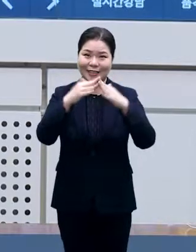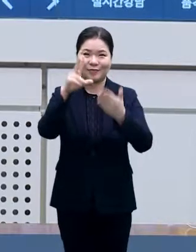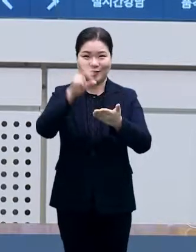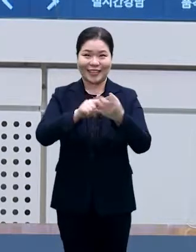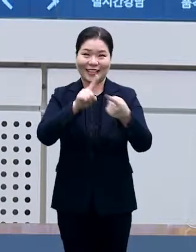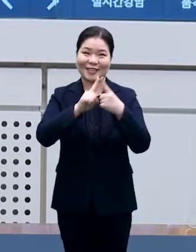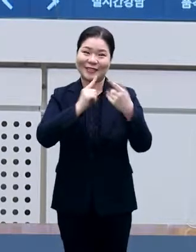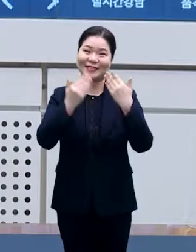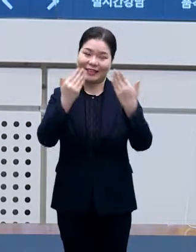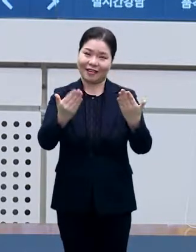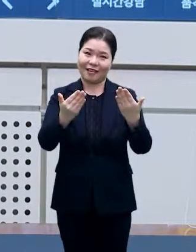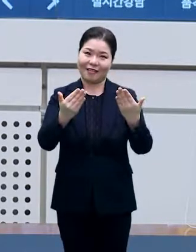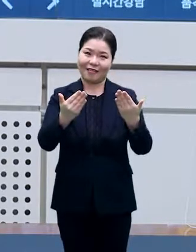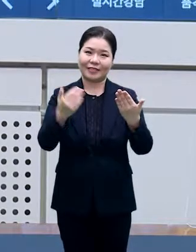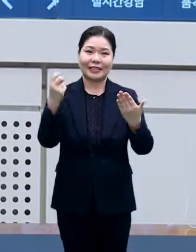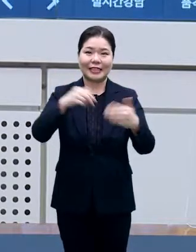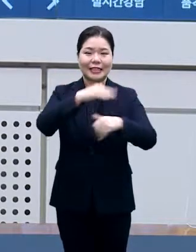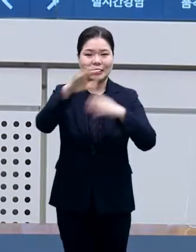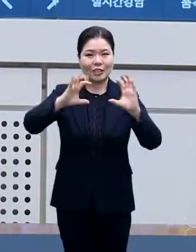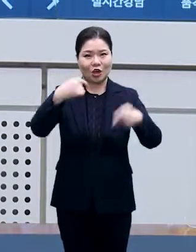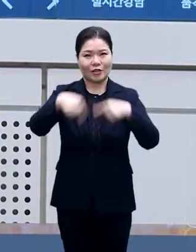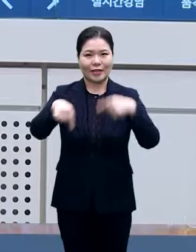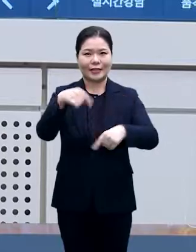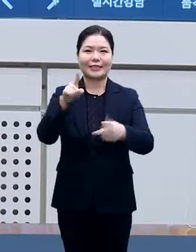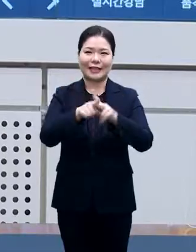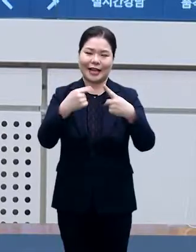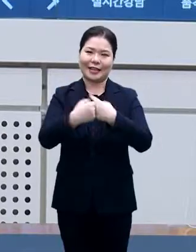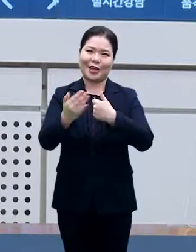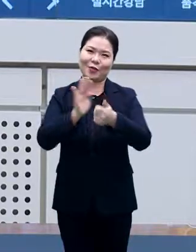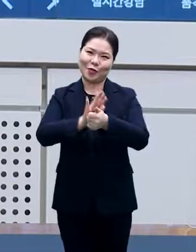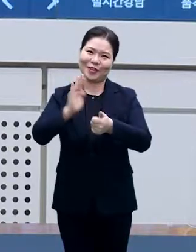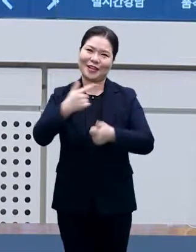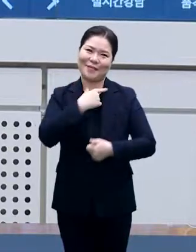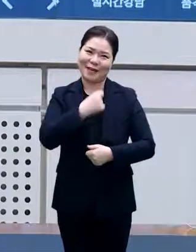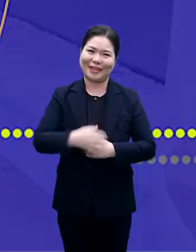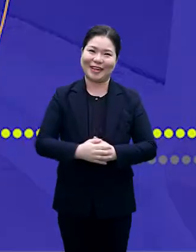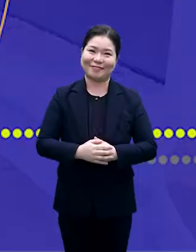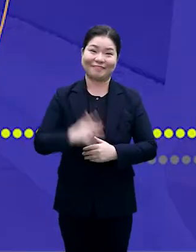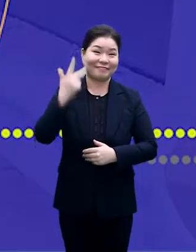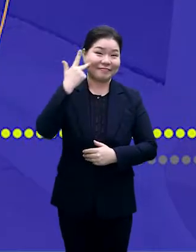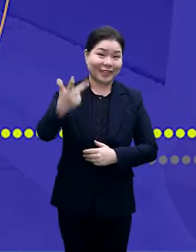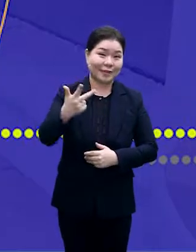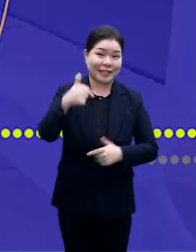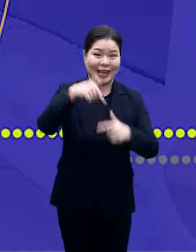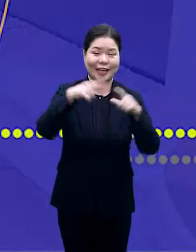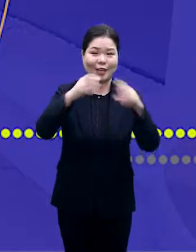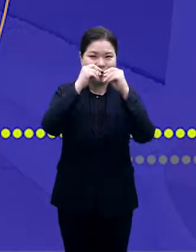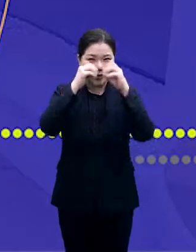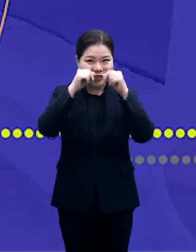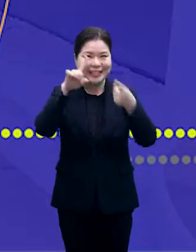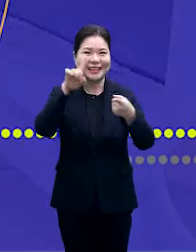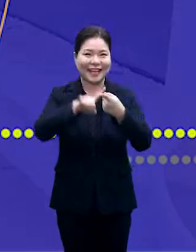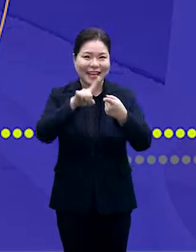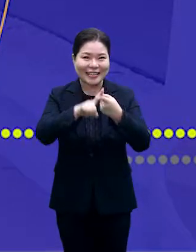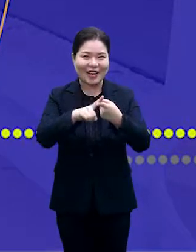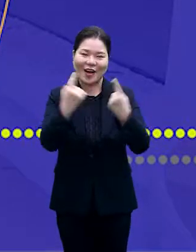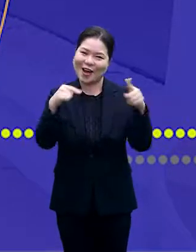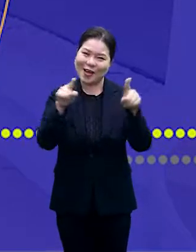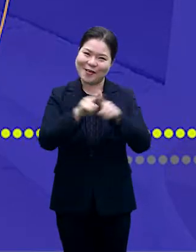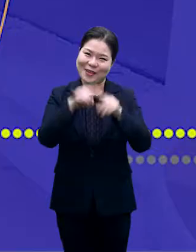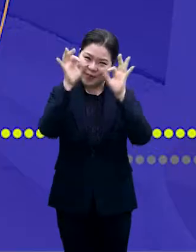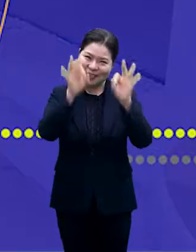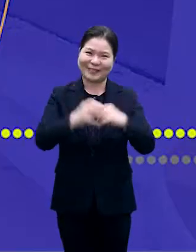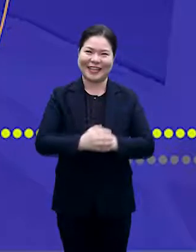다뤄봤는데요. 강남구의 재건축 정책을 이해하는 데 도움이 되셨길 바랍니다. 그럼 다음 주에는 강남구 미세먼지 대책에 대해